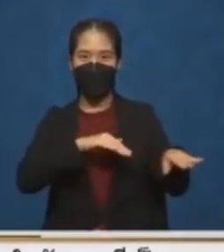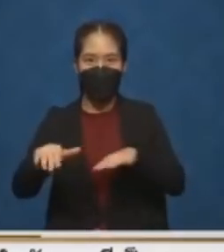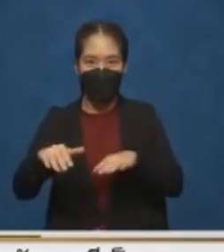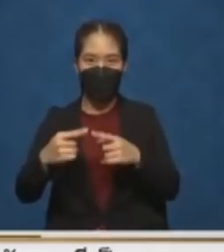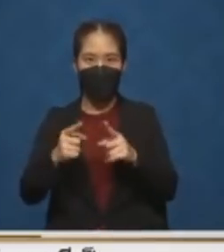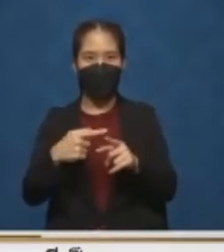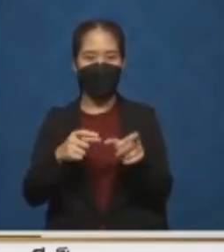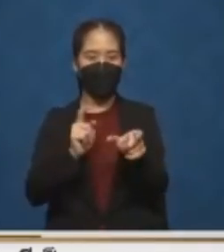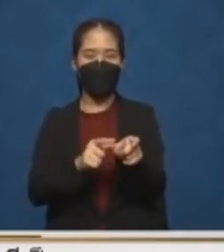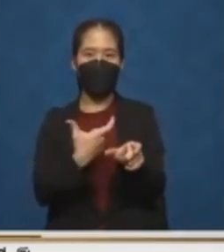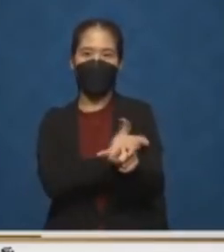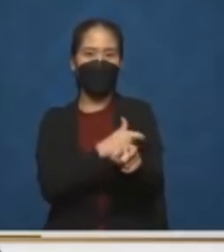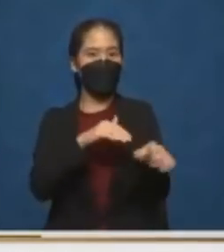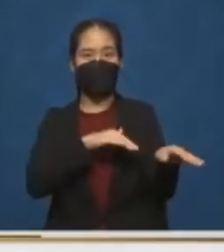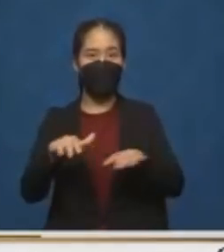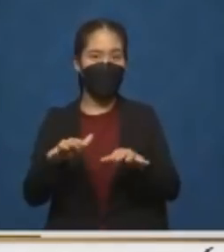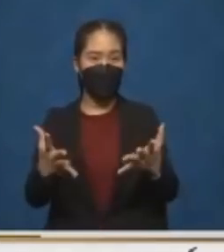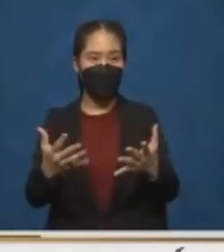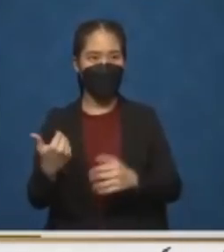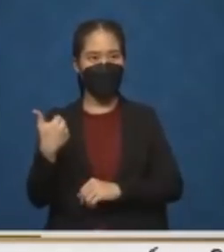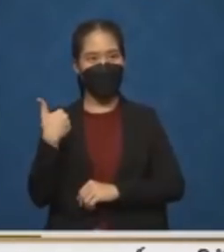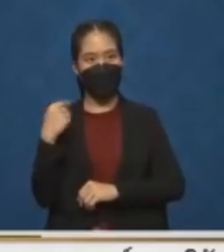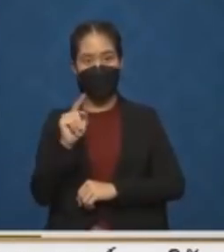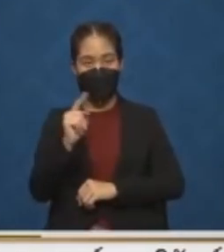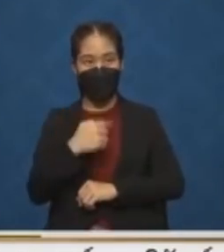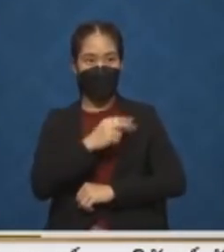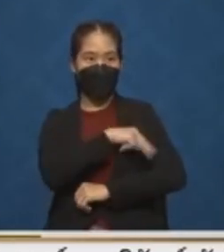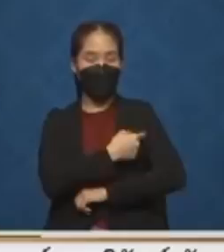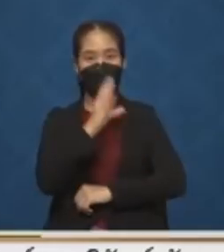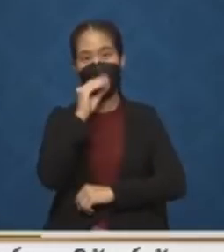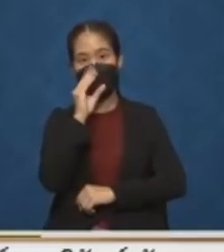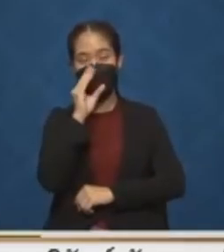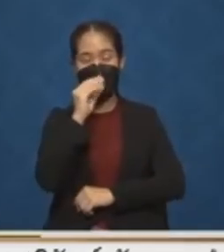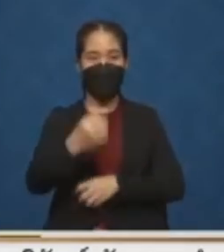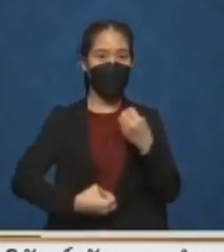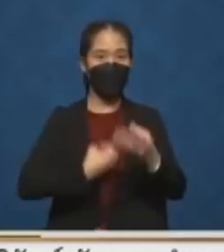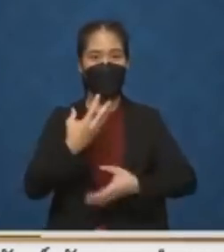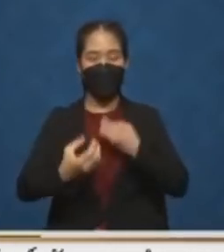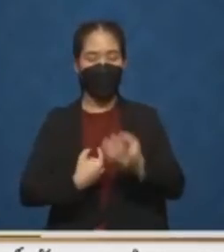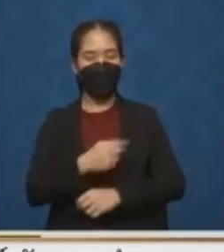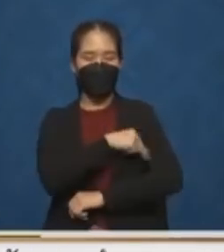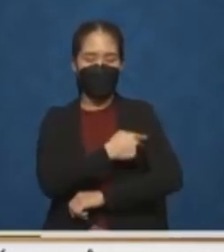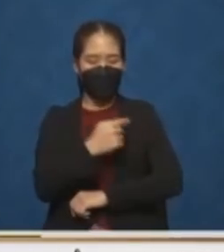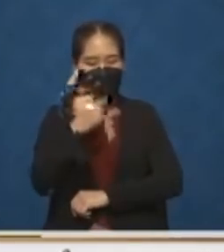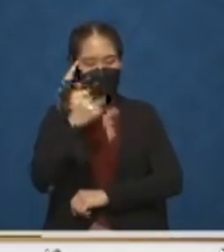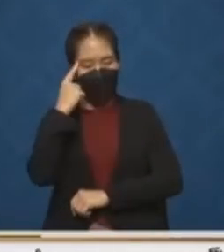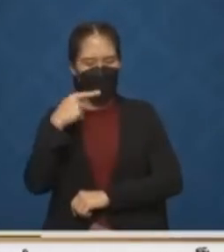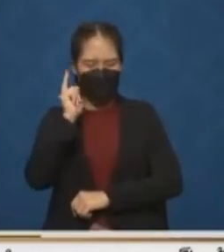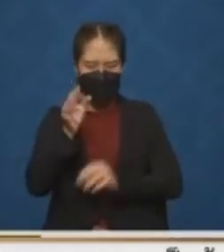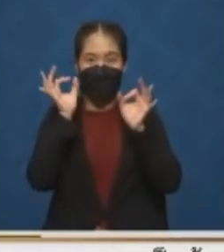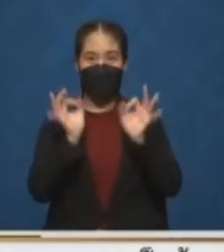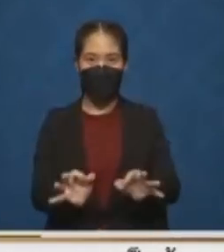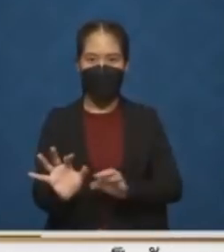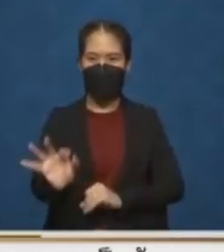ภาพข่วหมอไม่อาจรับคนไข้เขาห้ชุเฉินได้มาถงจุดที่แพทยต้องตัดสนใจเลือกชีวิตคนไ้ว